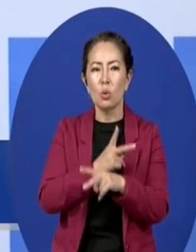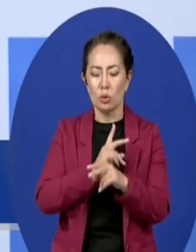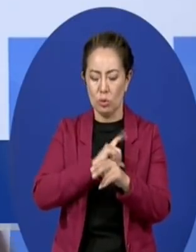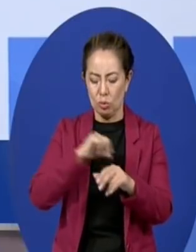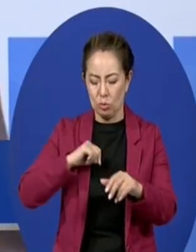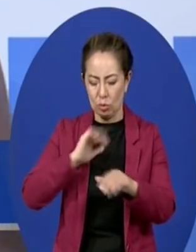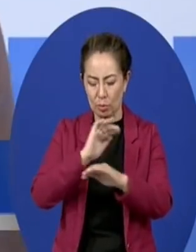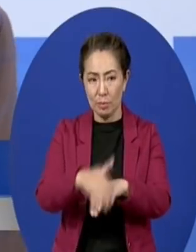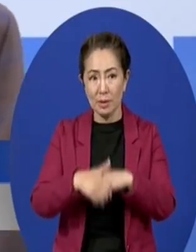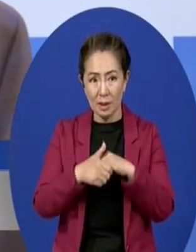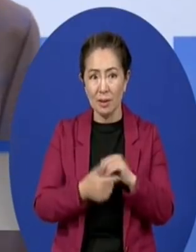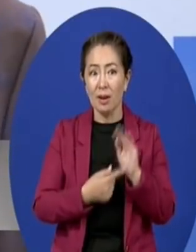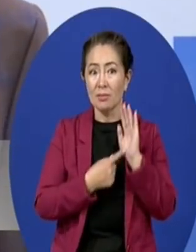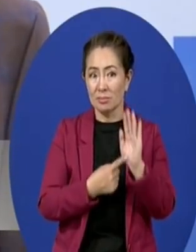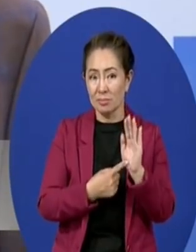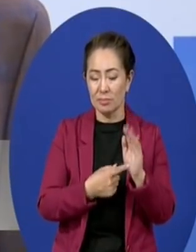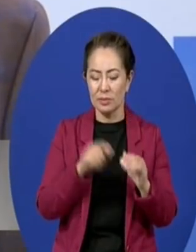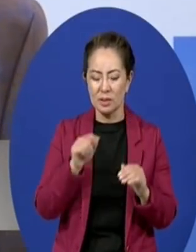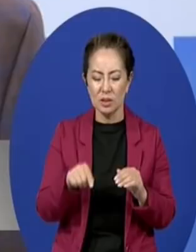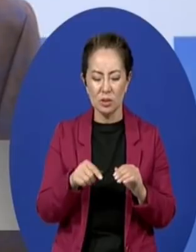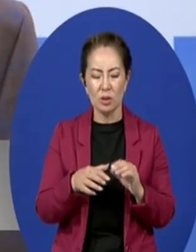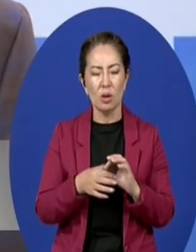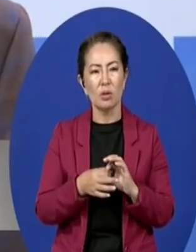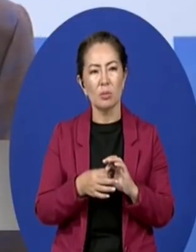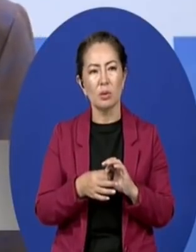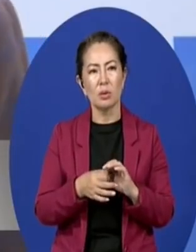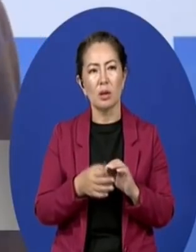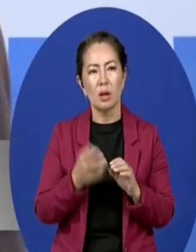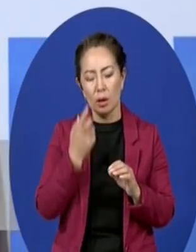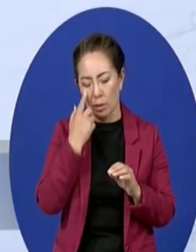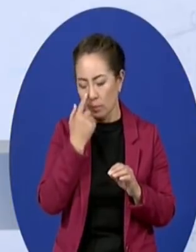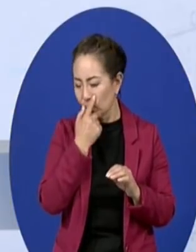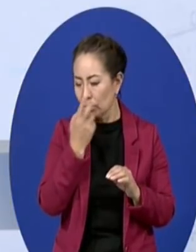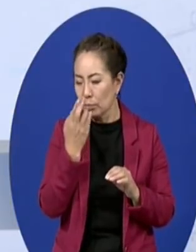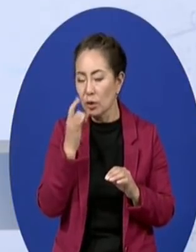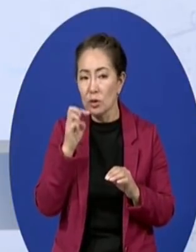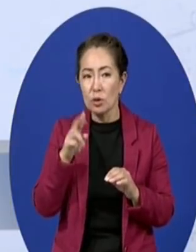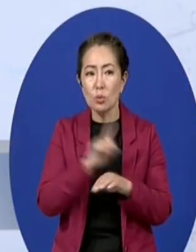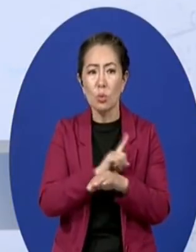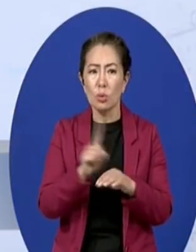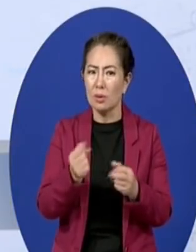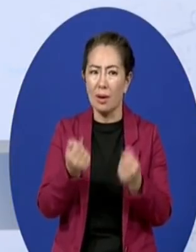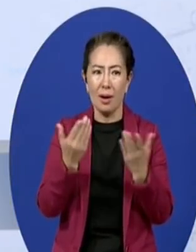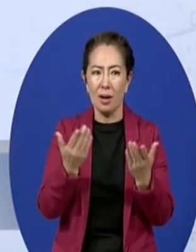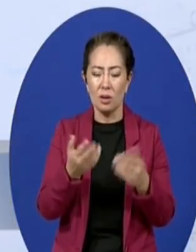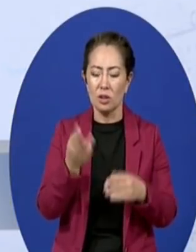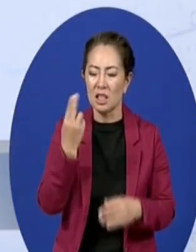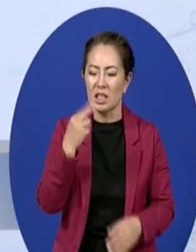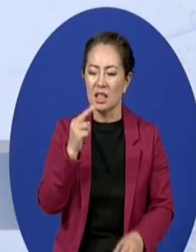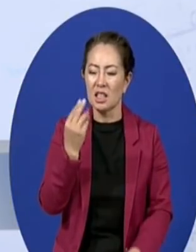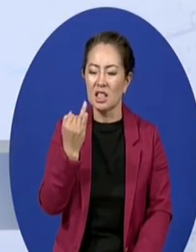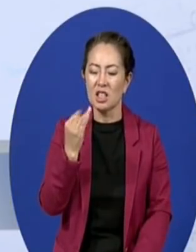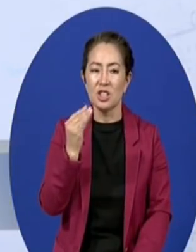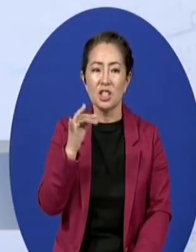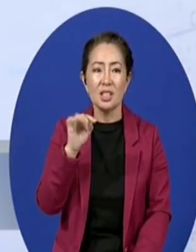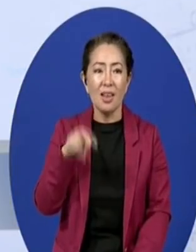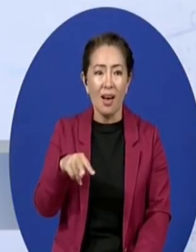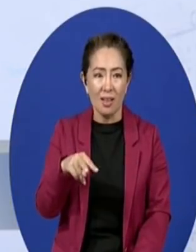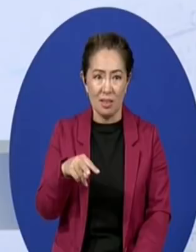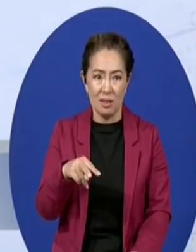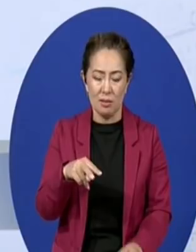гарснаар энд одоо ямар нэгэн бод дүрдүн гарахгүй. Дижитал хэлбэрээр гадаадын хөрөнгө оруулалтуудыг